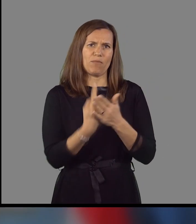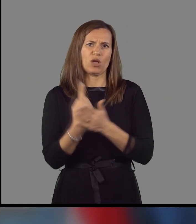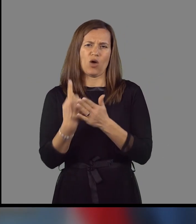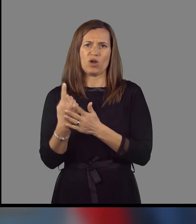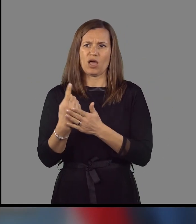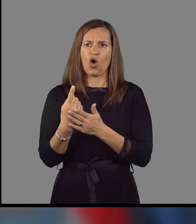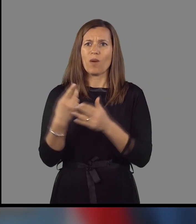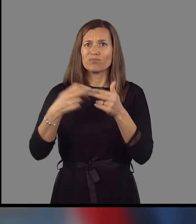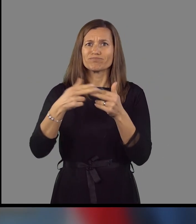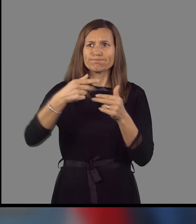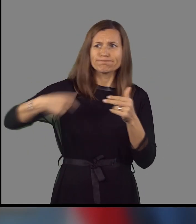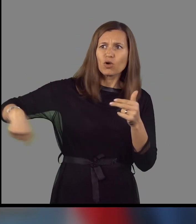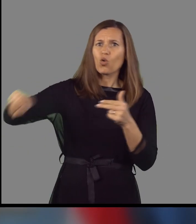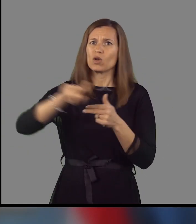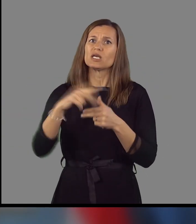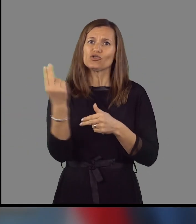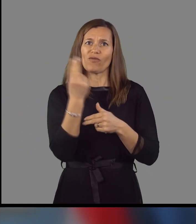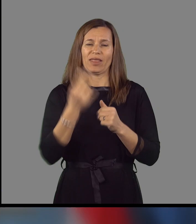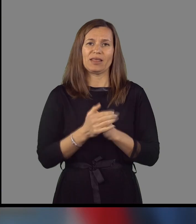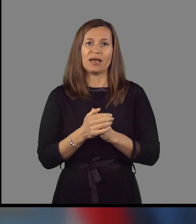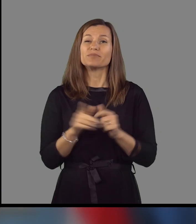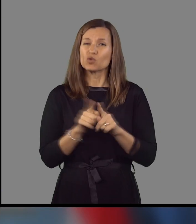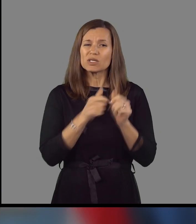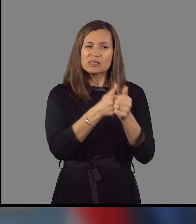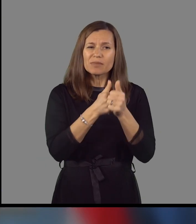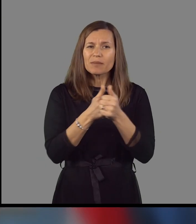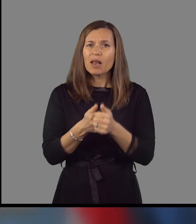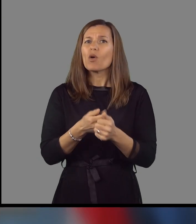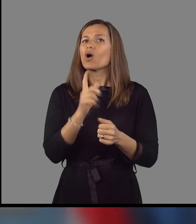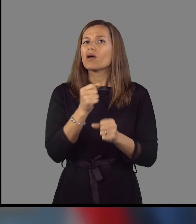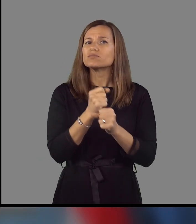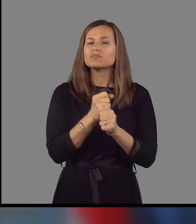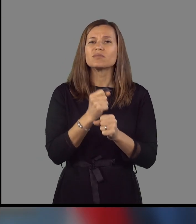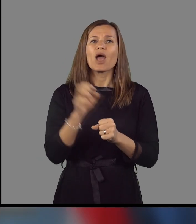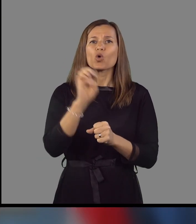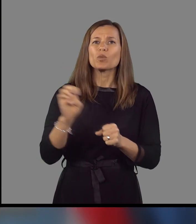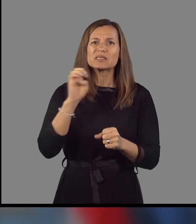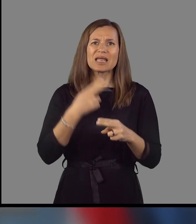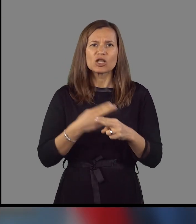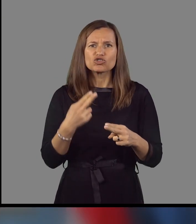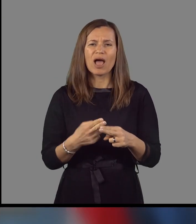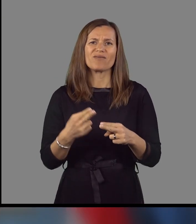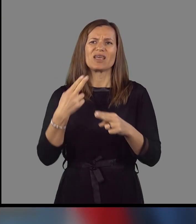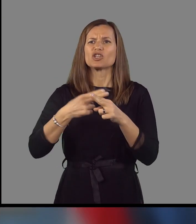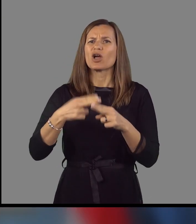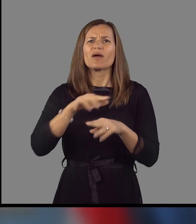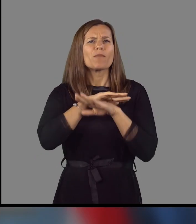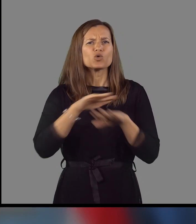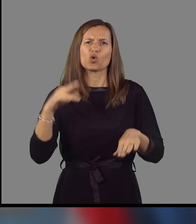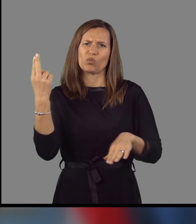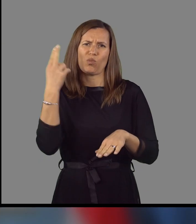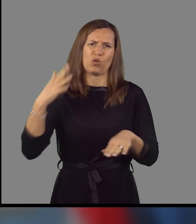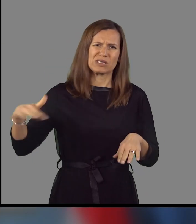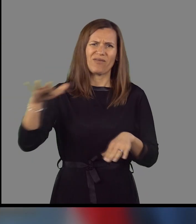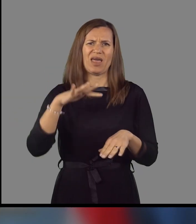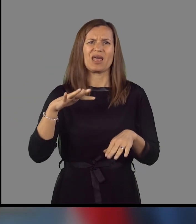pojavljajo okoli Slovenije. Spremljamo tudi ravnanja evropskih držav in držav vsepovsod po svetu o